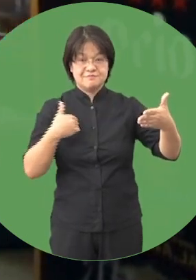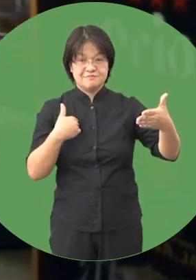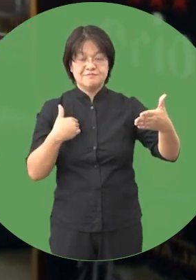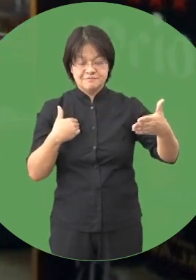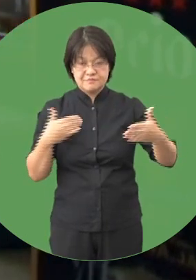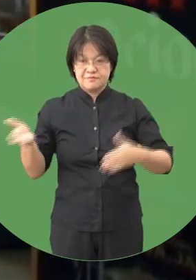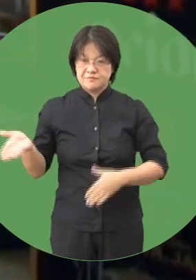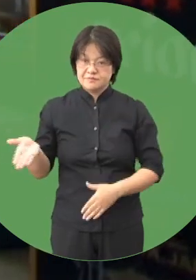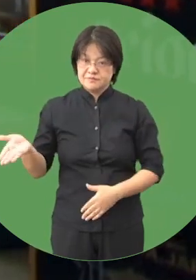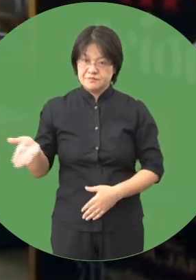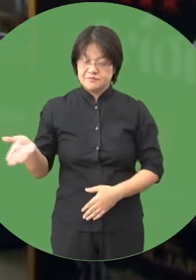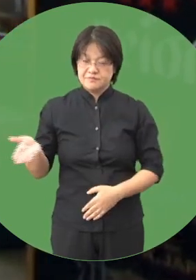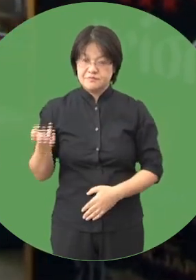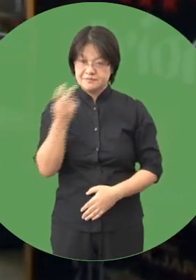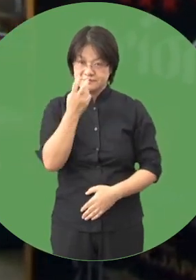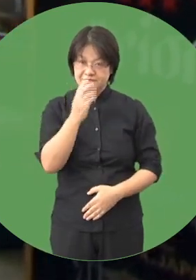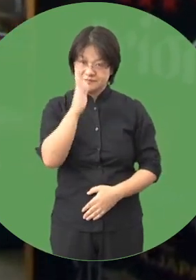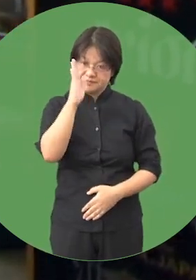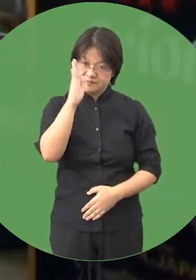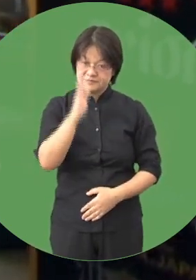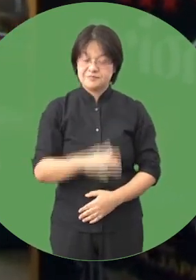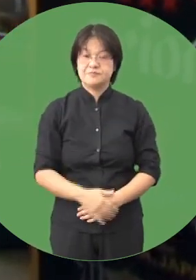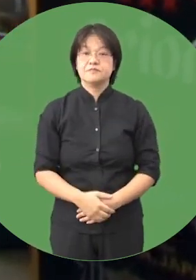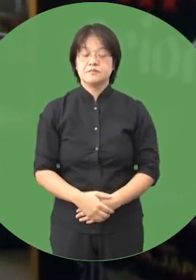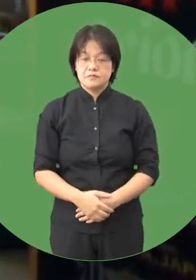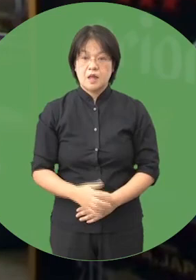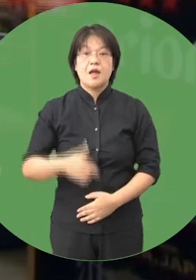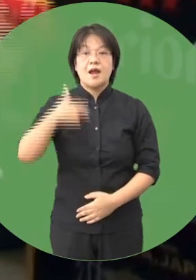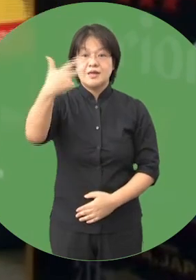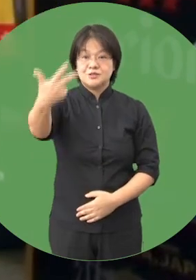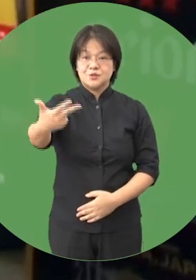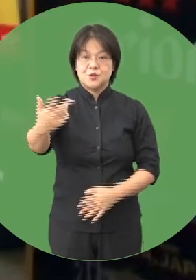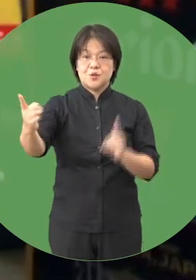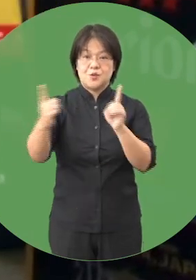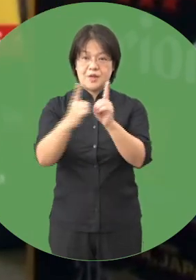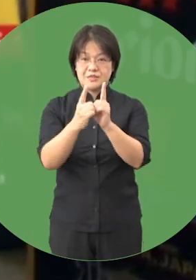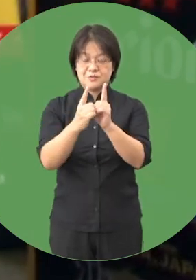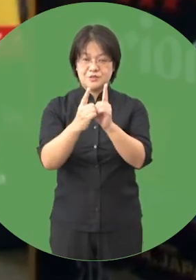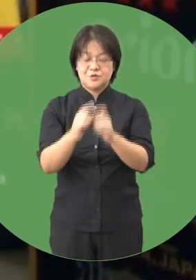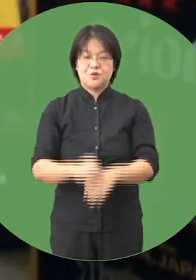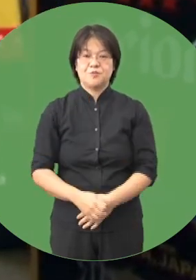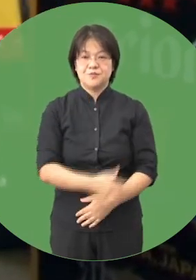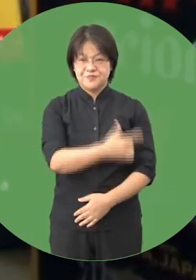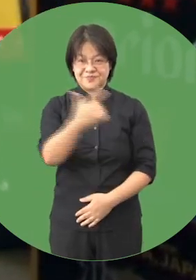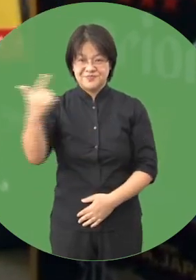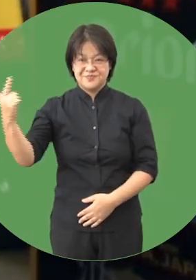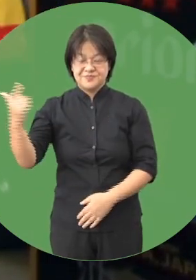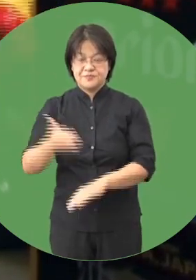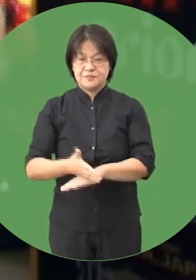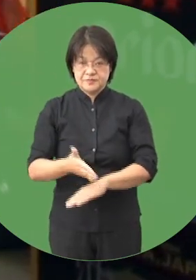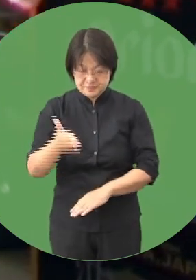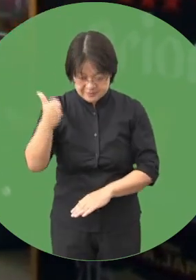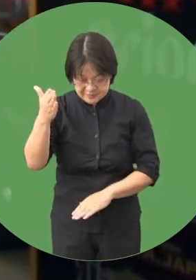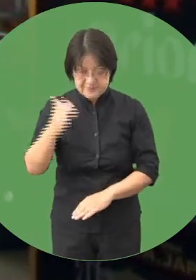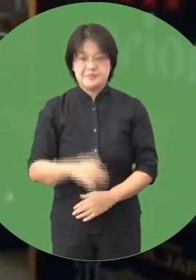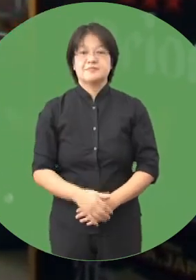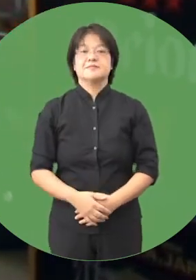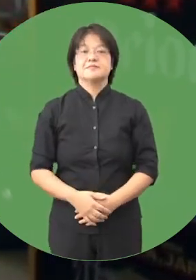チェックしてくださいねどれでは来週もお会いしましょういっぺんにふぇーでー